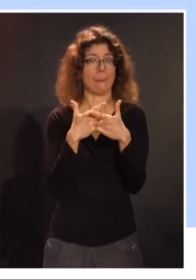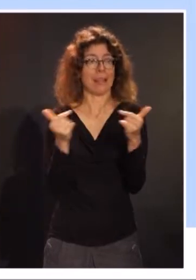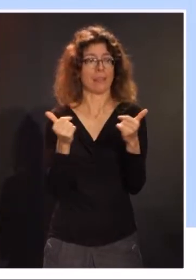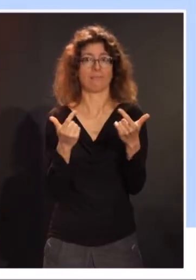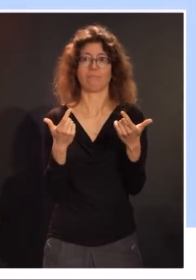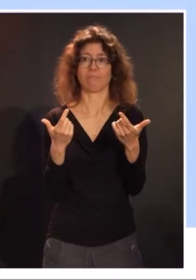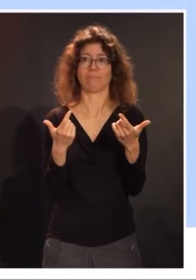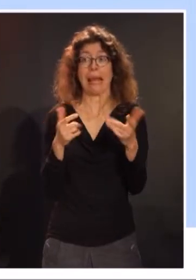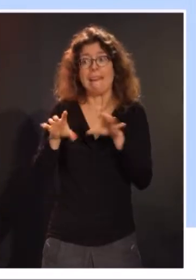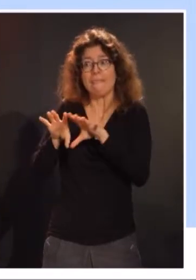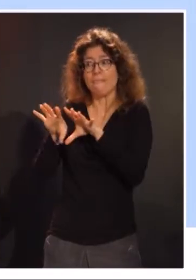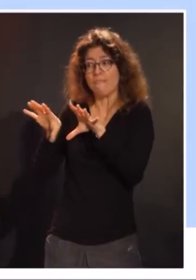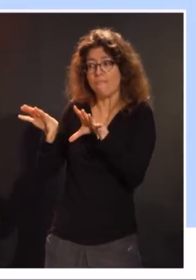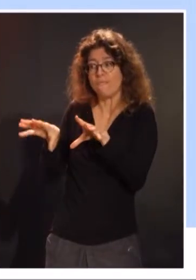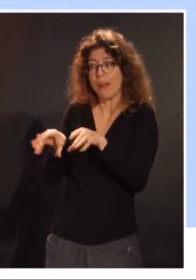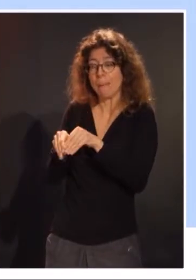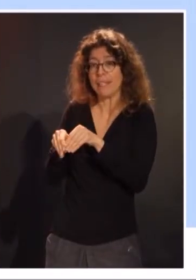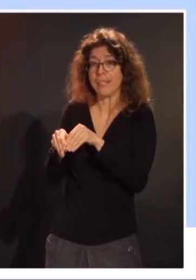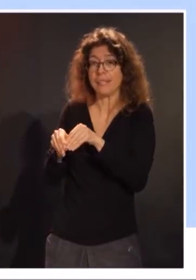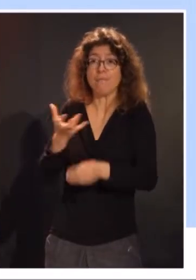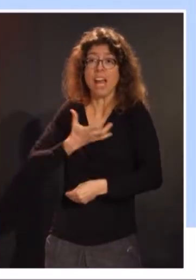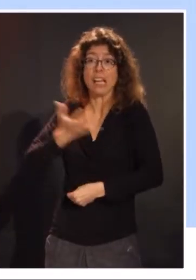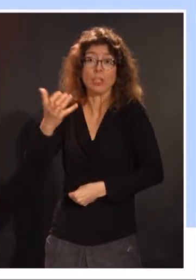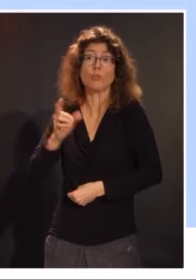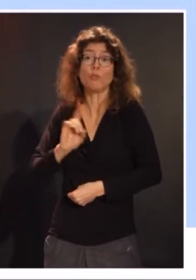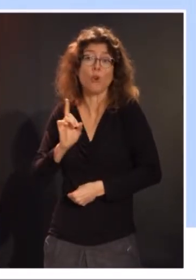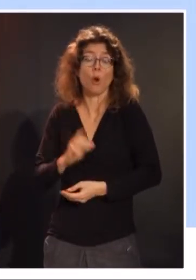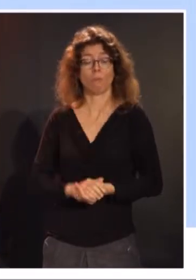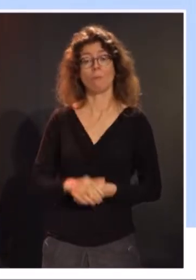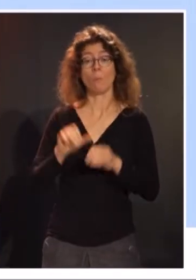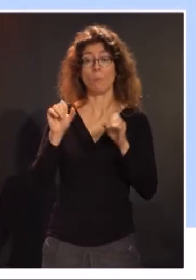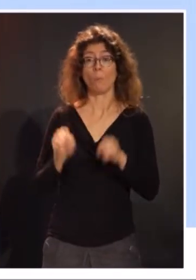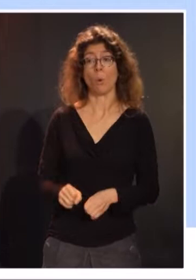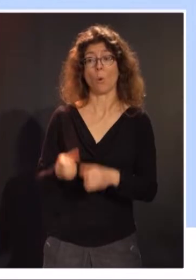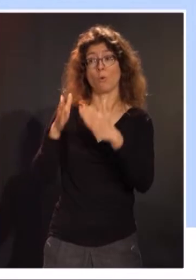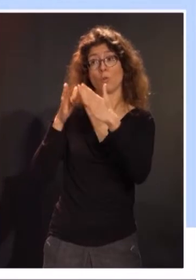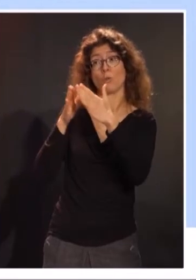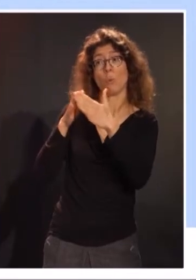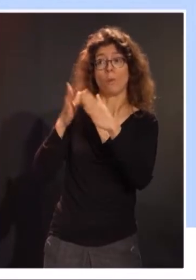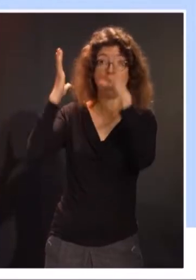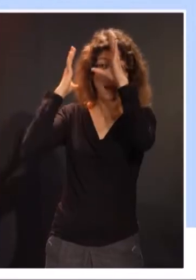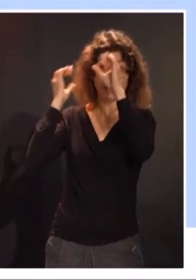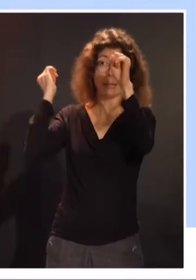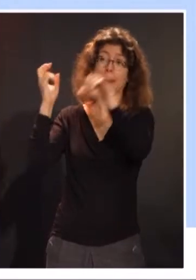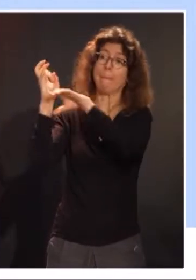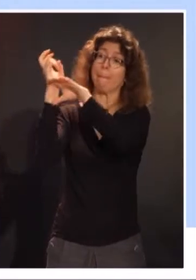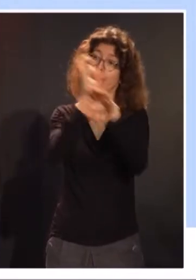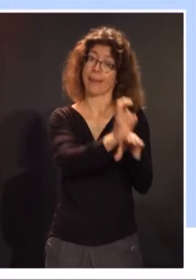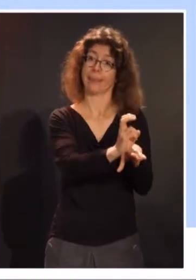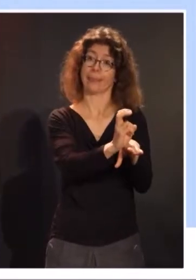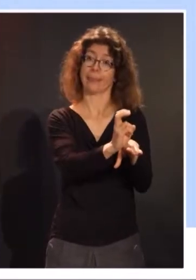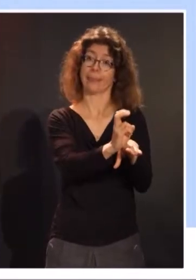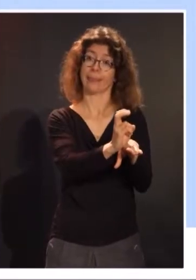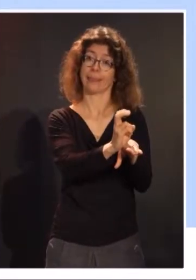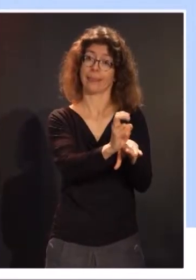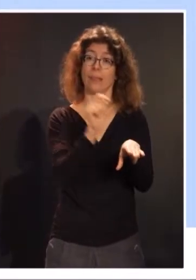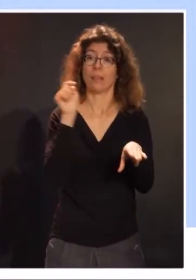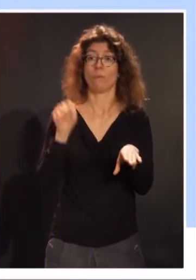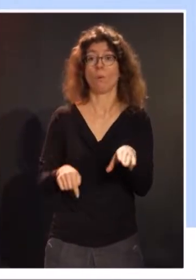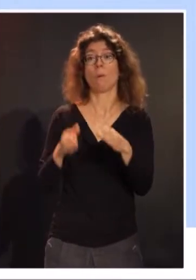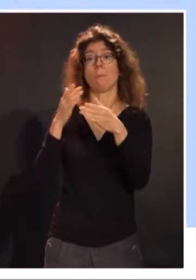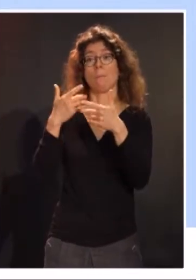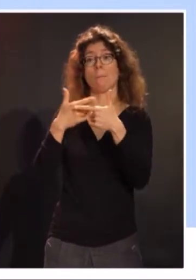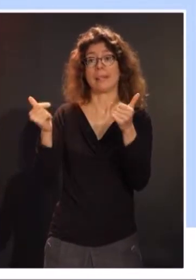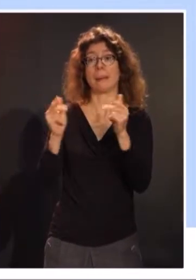c'est une famille qui a peu de ressources, donc qui vont plutôt demander une prêt de matériel par l'académie, donc en faisant une demande de matériel